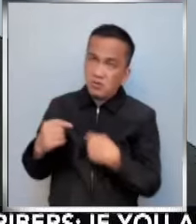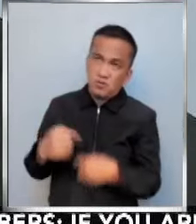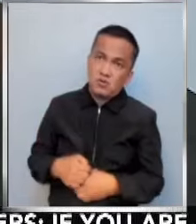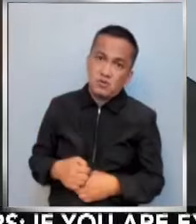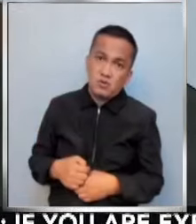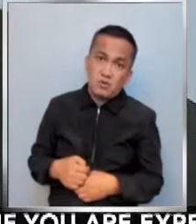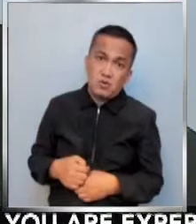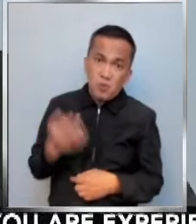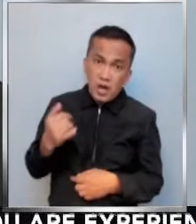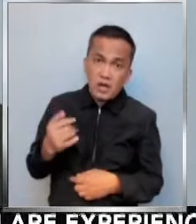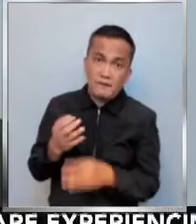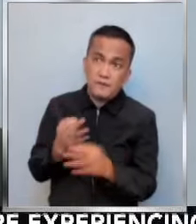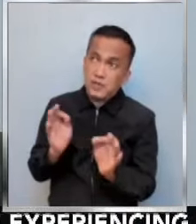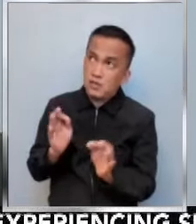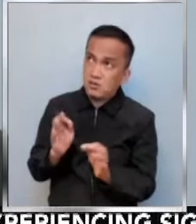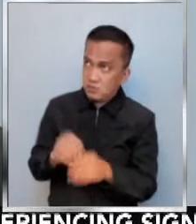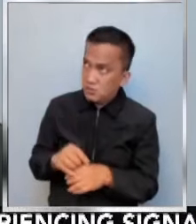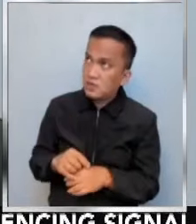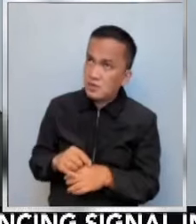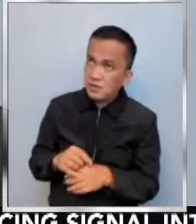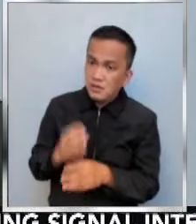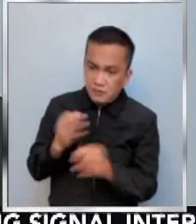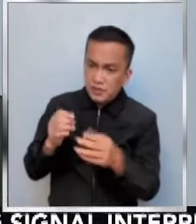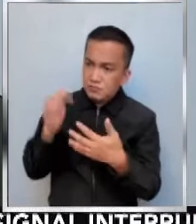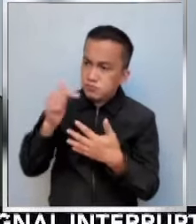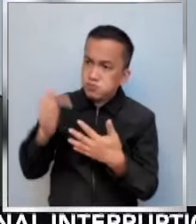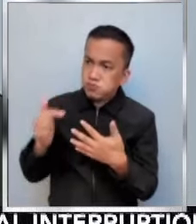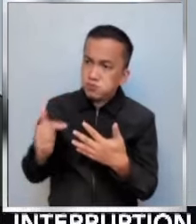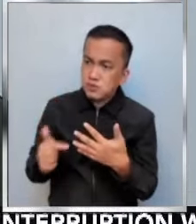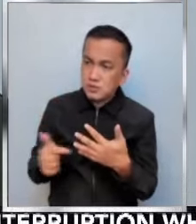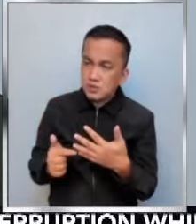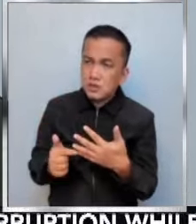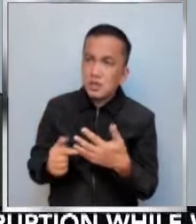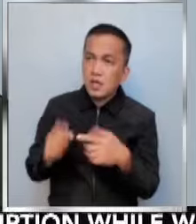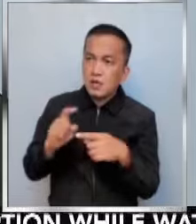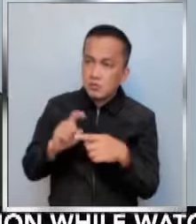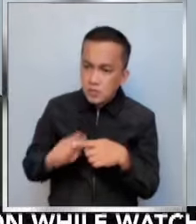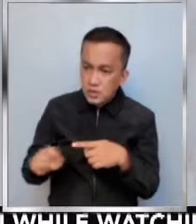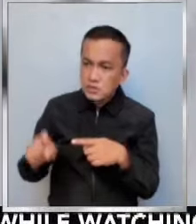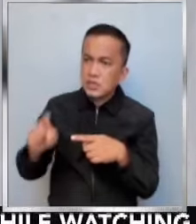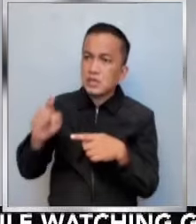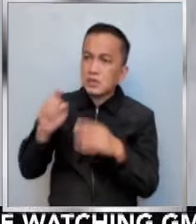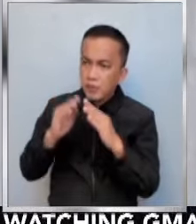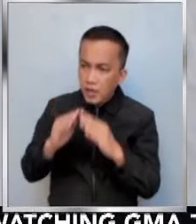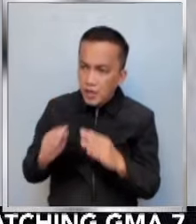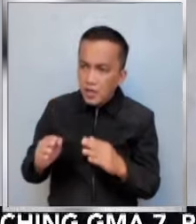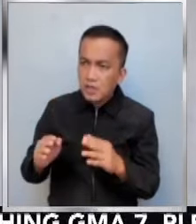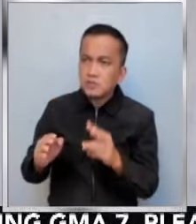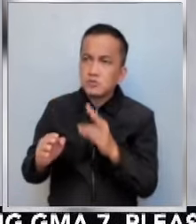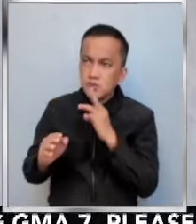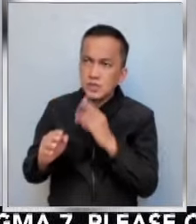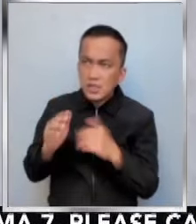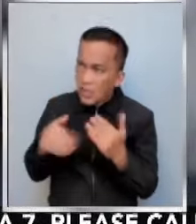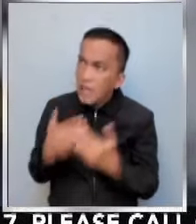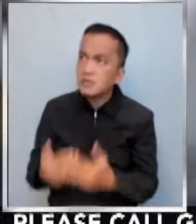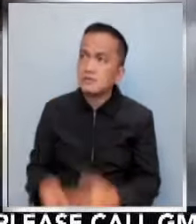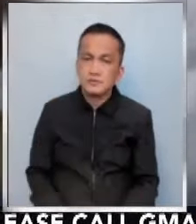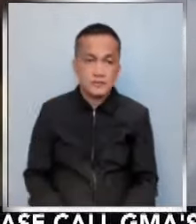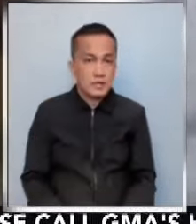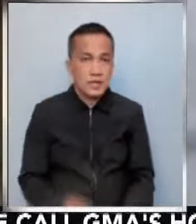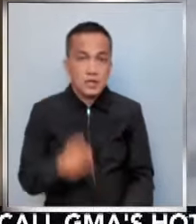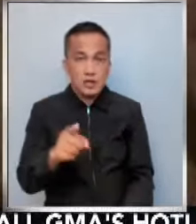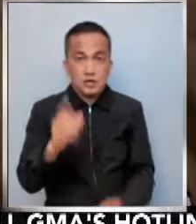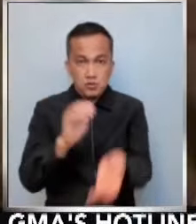libre. Libre lahat. Kuryente, bahay, tubig, basta lahat po. Itinanggi naman ni Dr. Yubanas ang